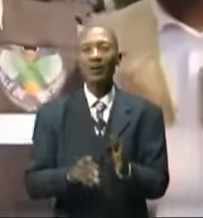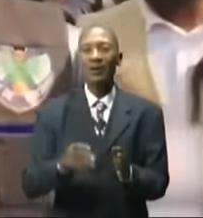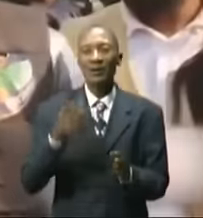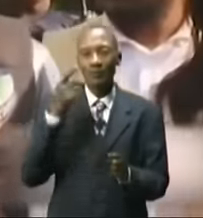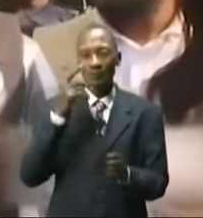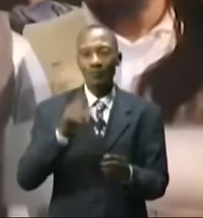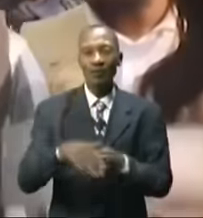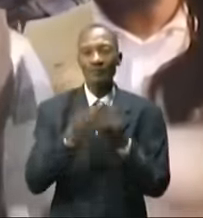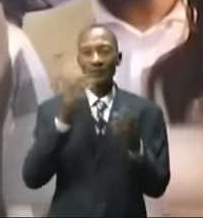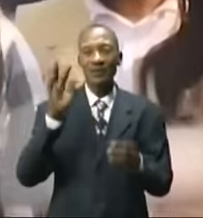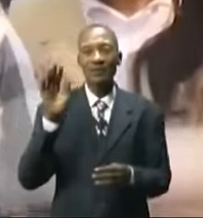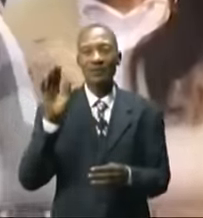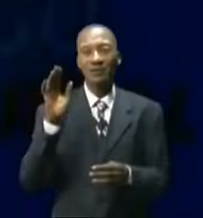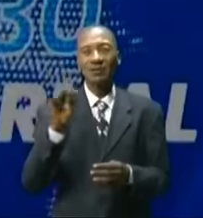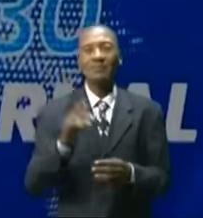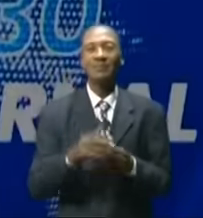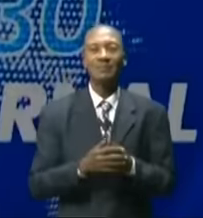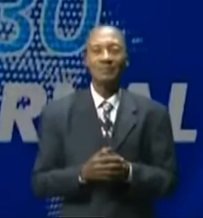145 territoires.